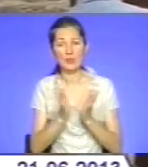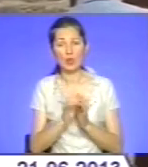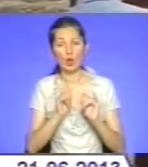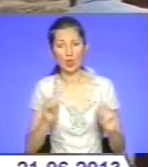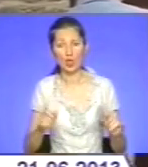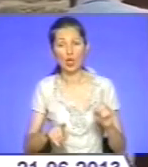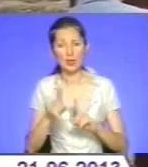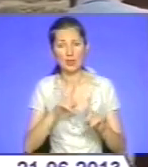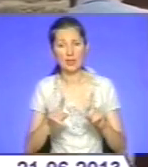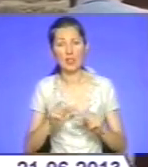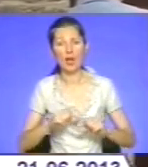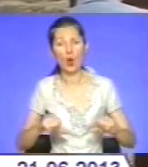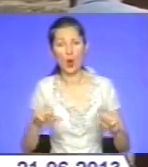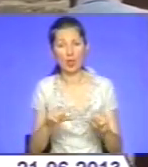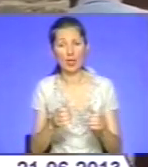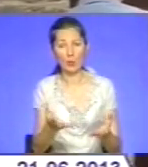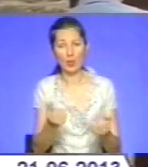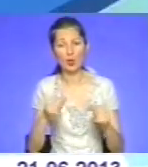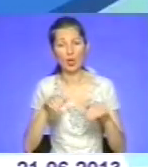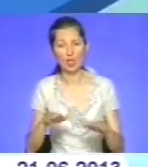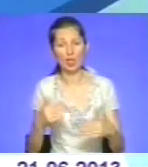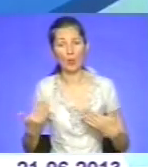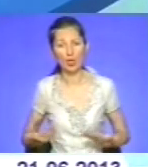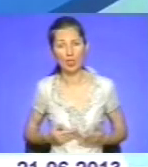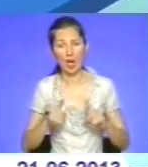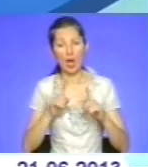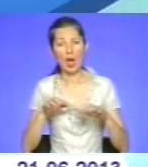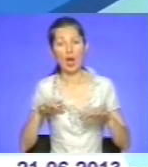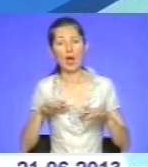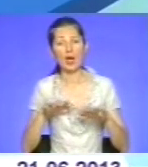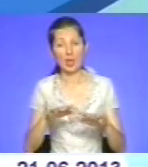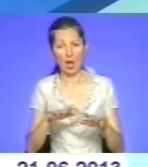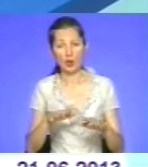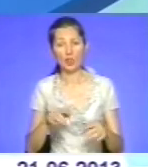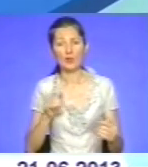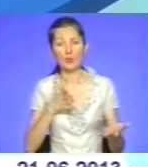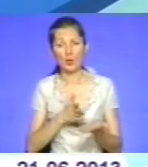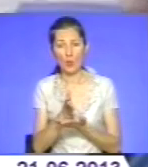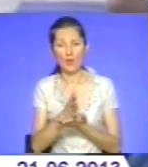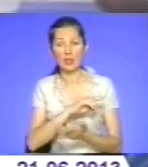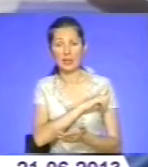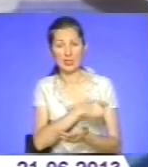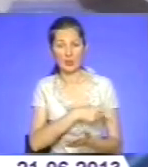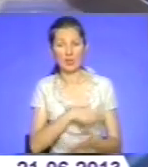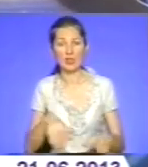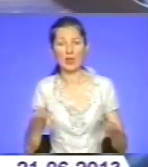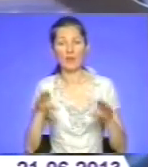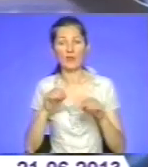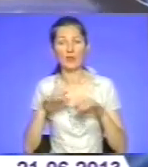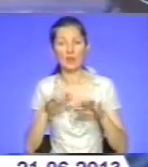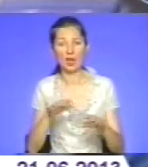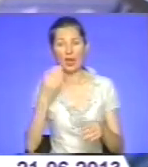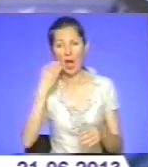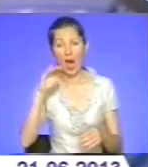колегії прийнято рішення про вжиття дієвих заходів, спрямованих на зміцнення взаємодії правоохоронних органів та реального покращення